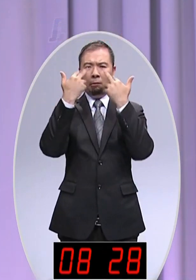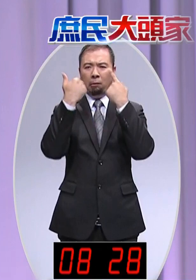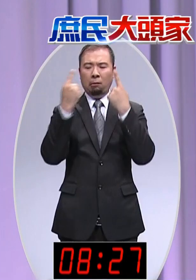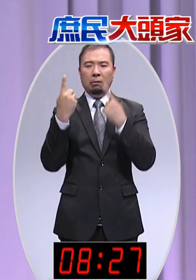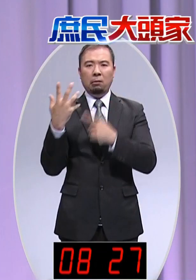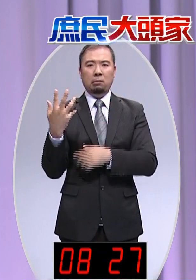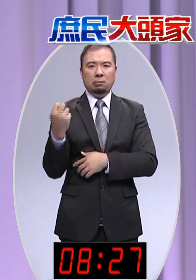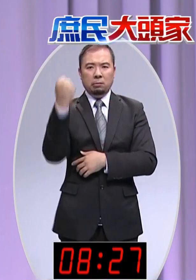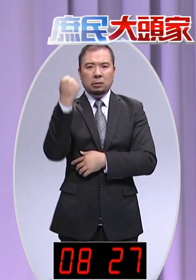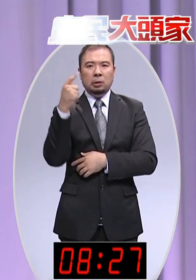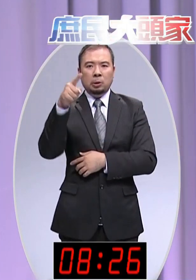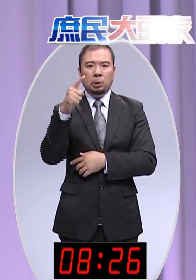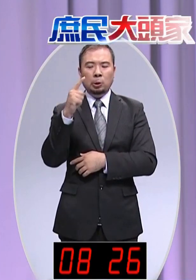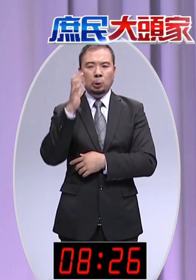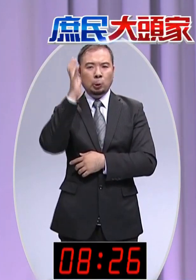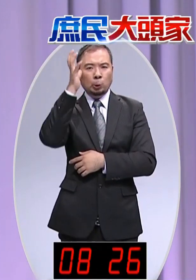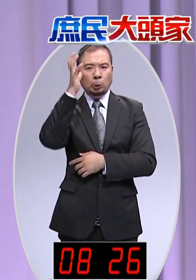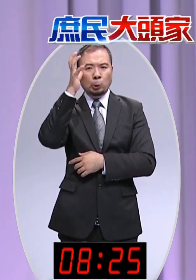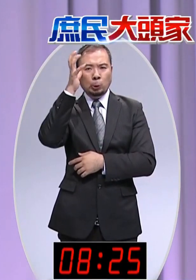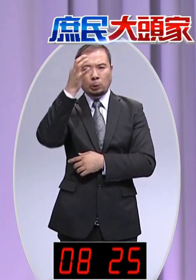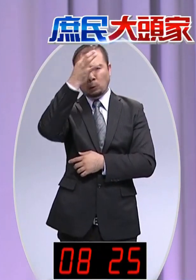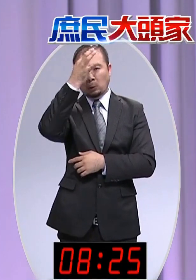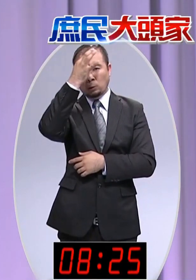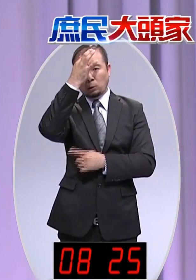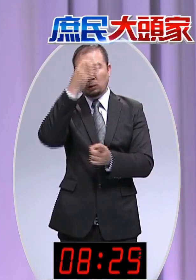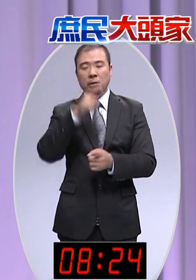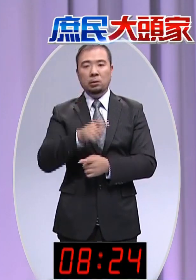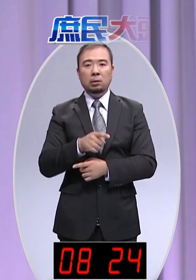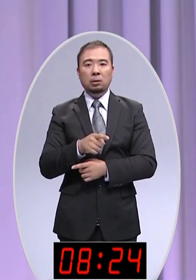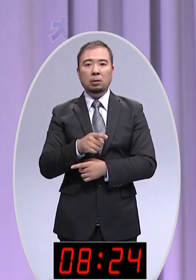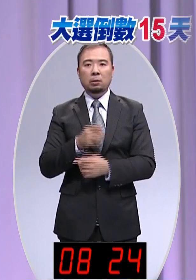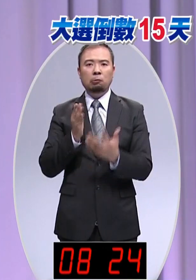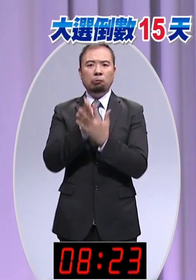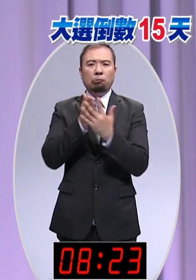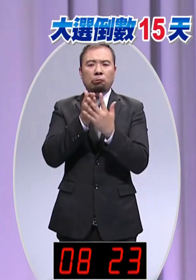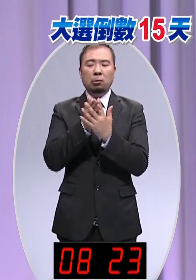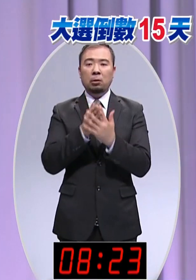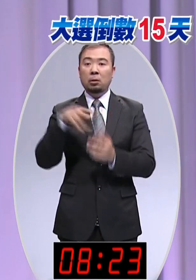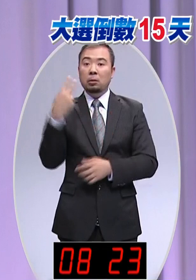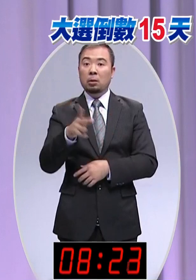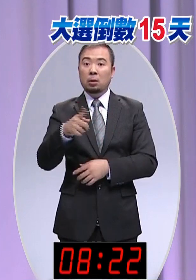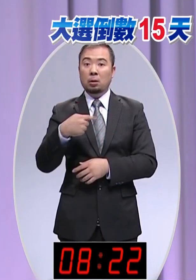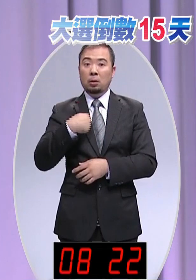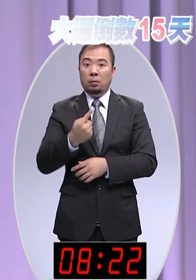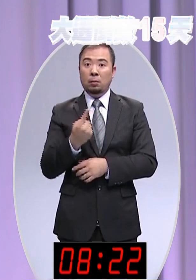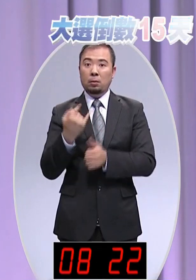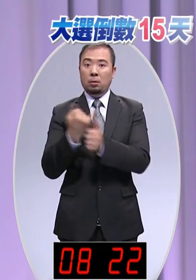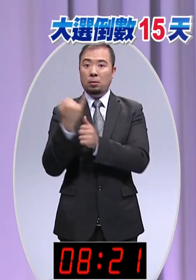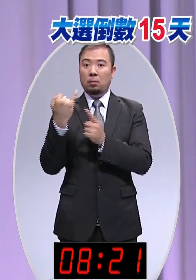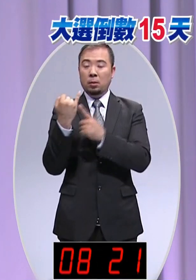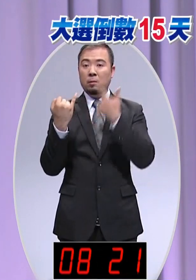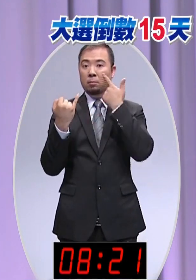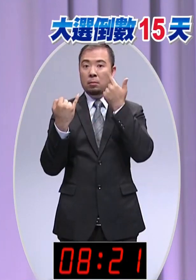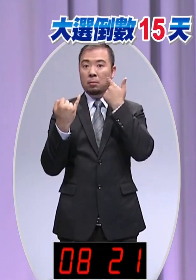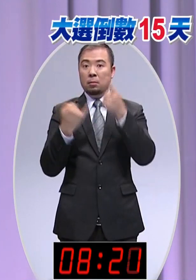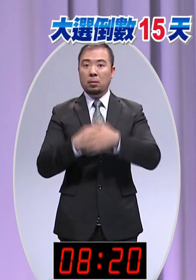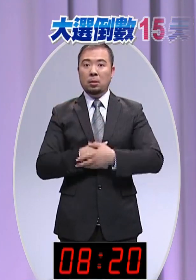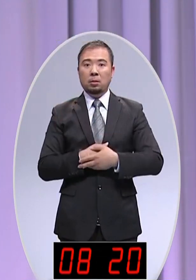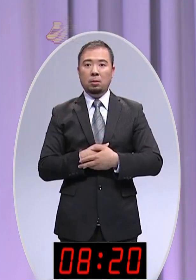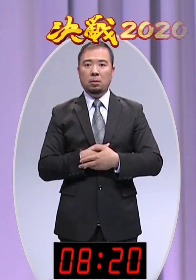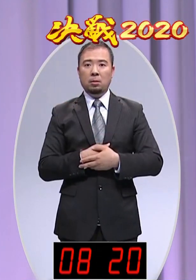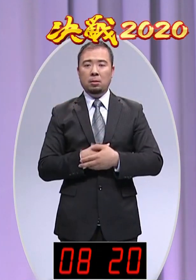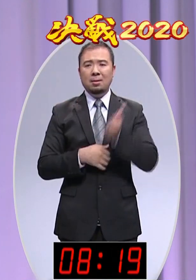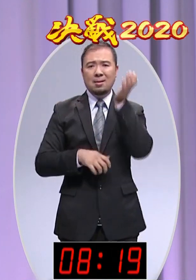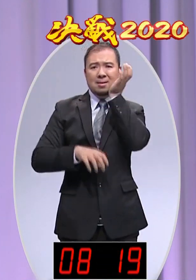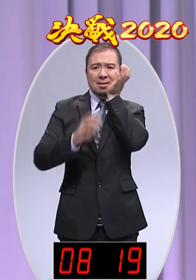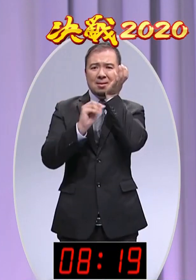力。你到我岳父砂石场20年不经营的地方，你们发动国家机器